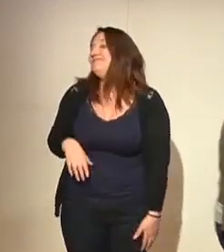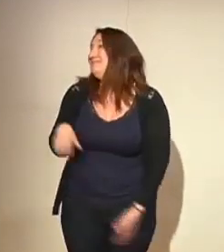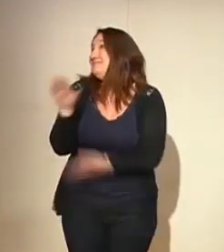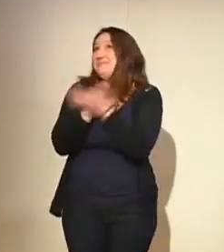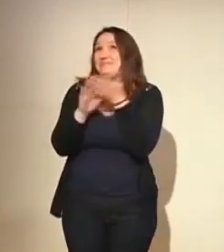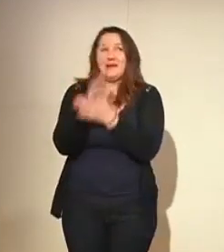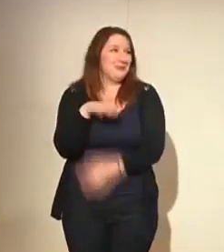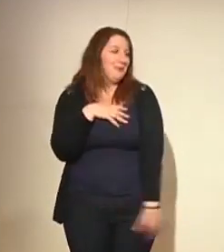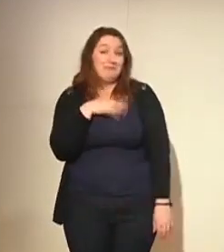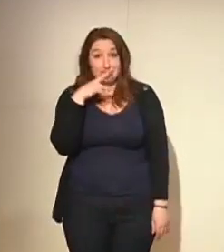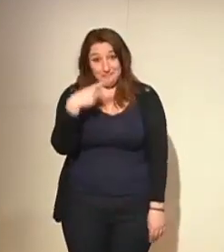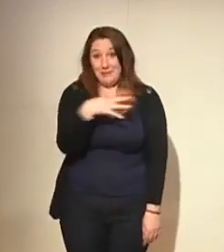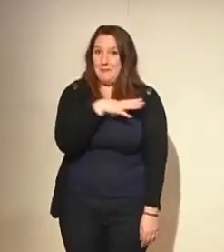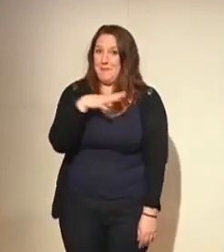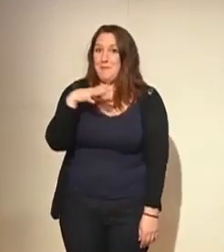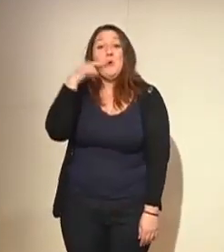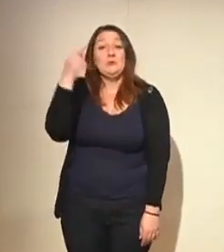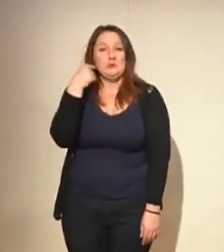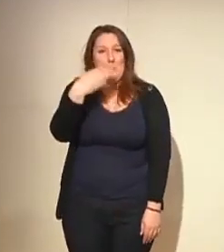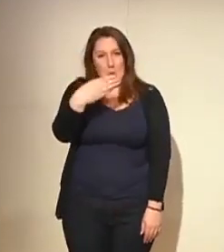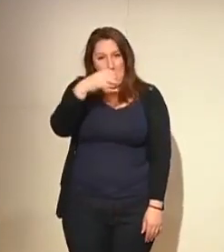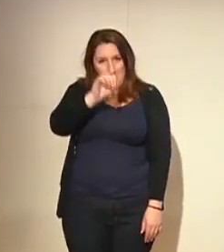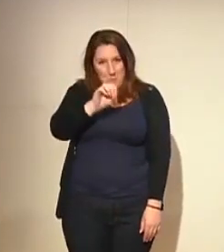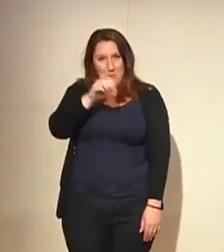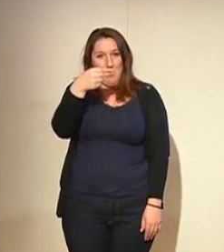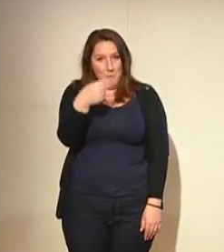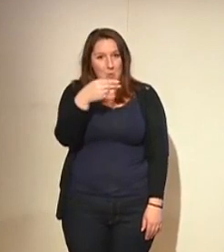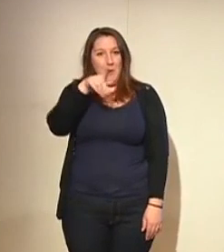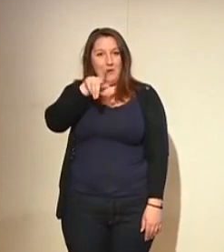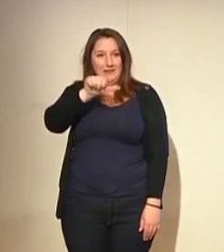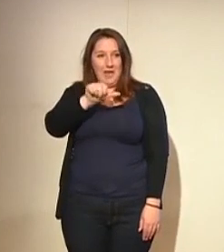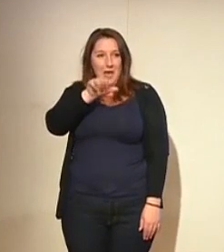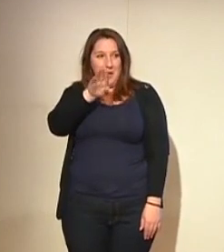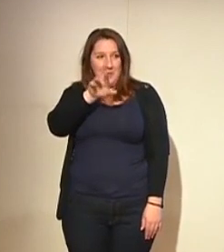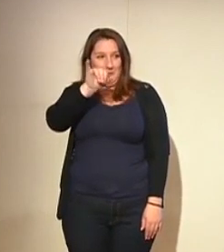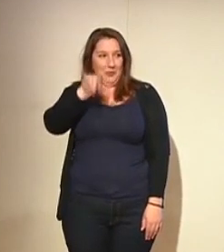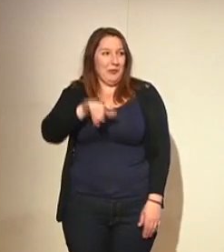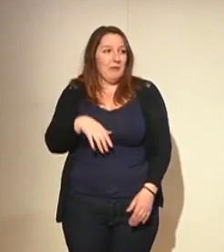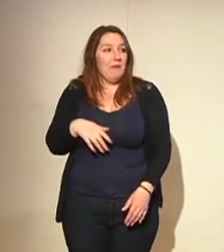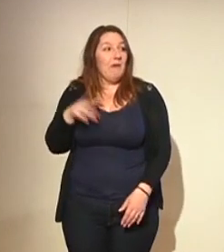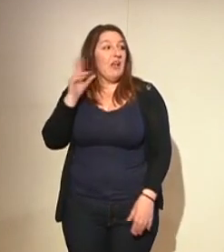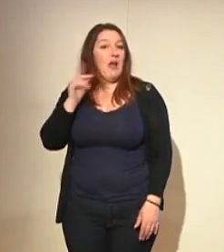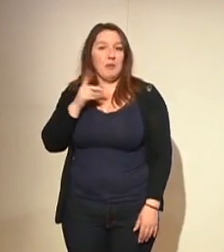pardon monsieur monaburu qui n'a pas entendu donc tout va